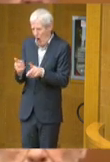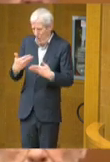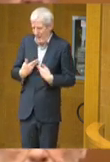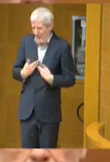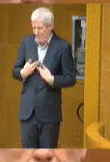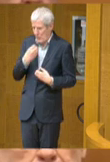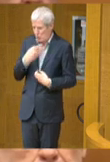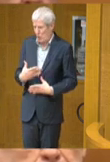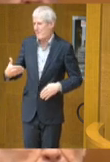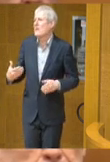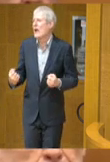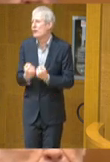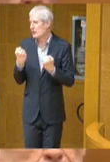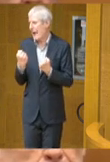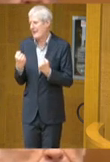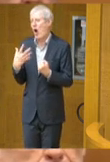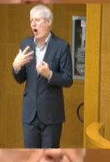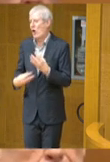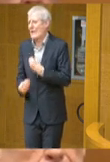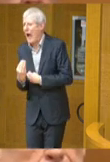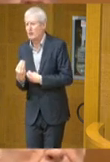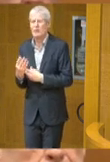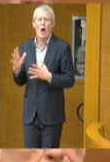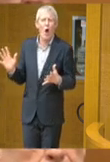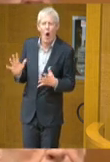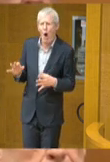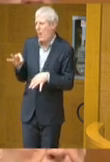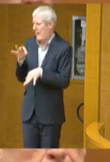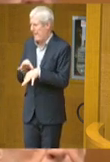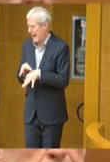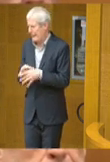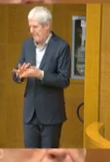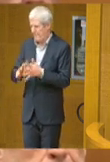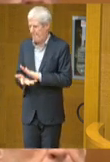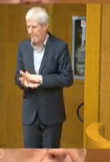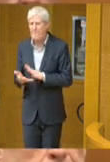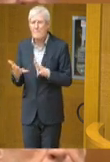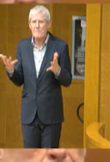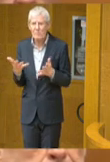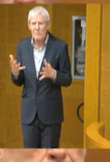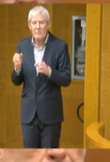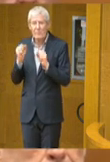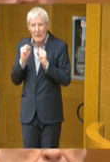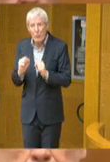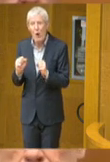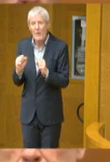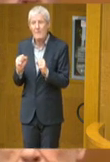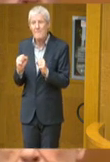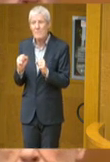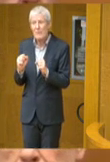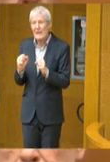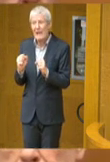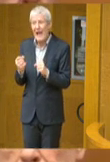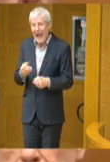incidente, che sia dalla nascita o dovuta a una malattia, la possibilità di esprimersi,